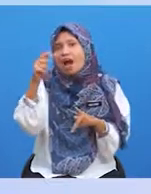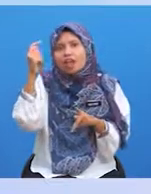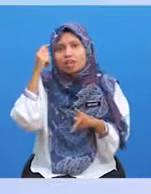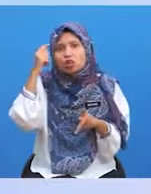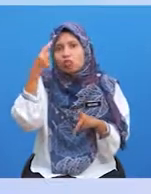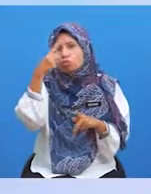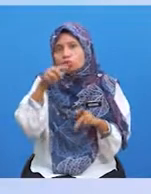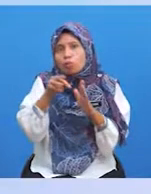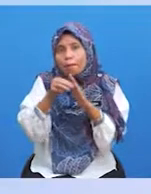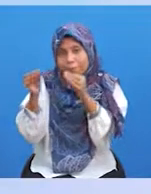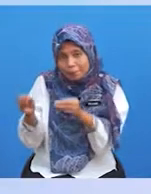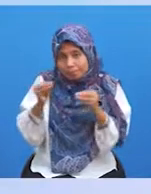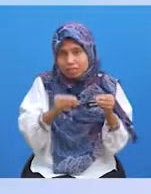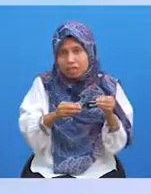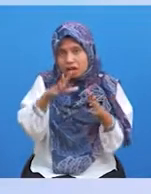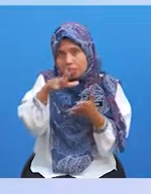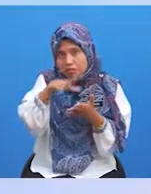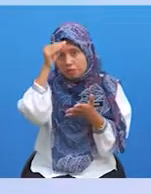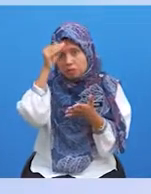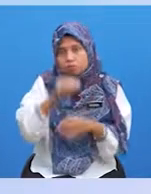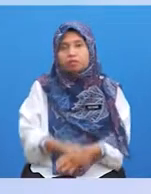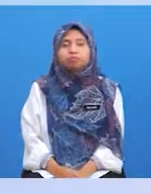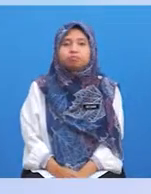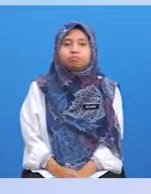untuk memindahkan maklumat.